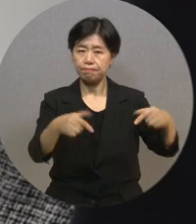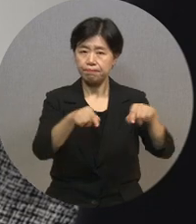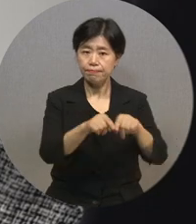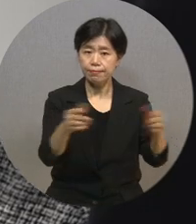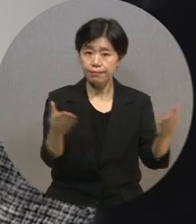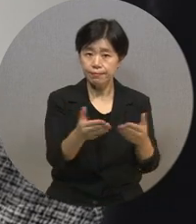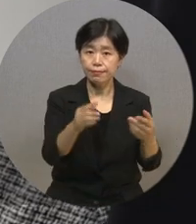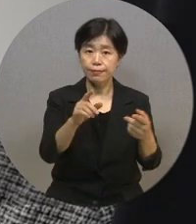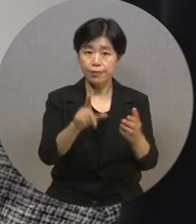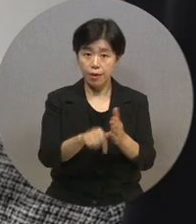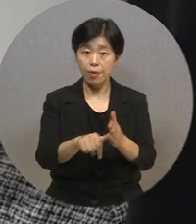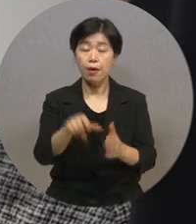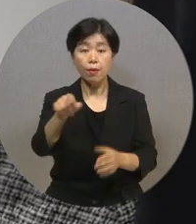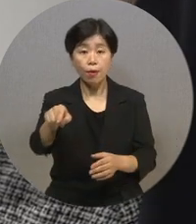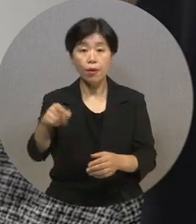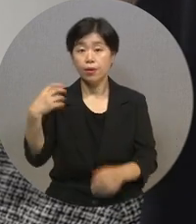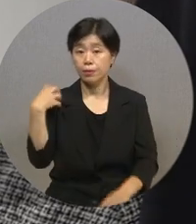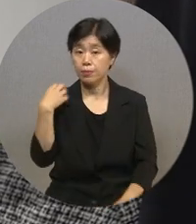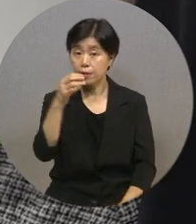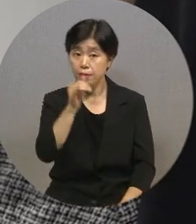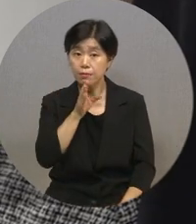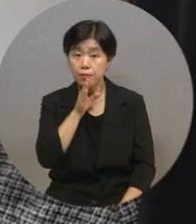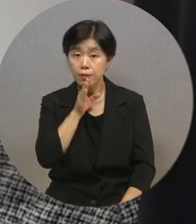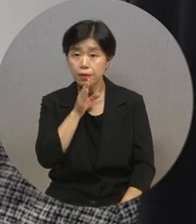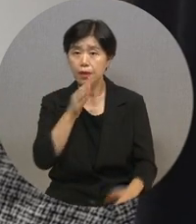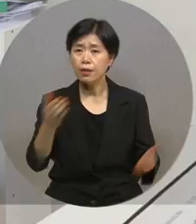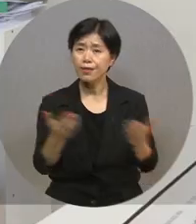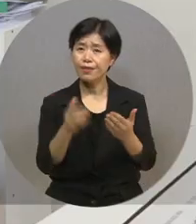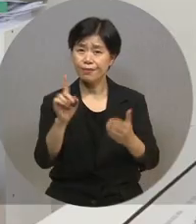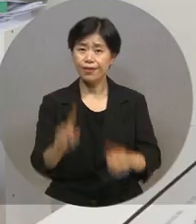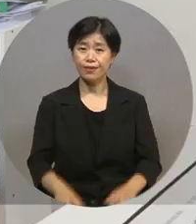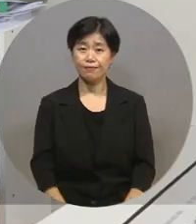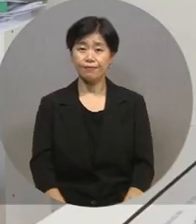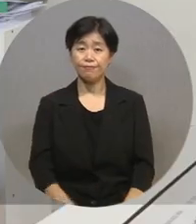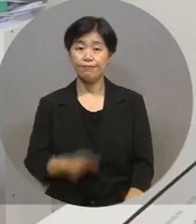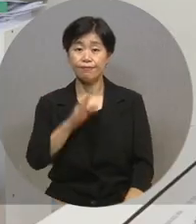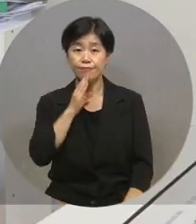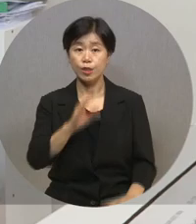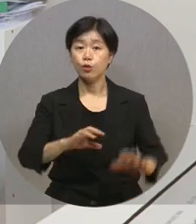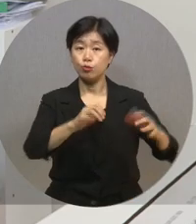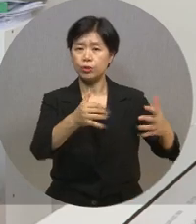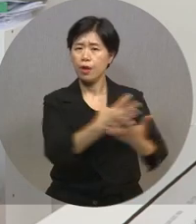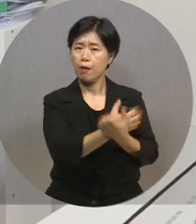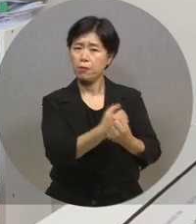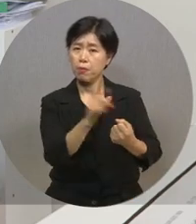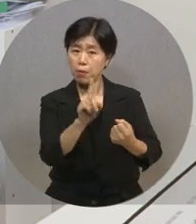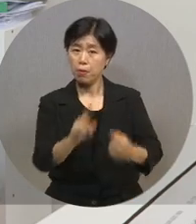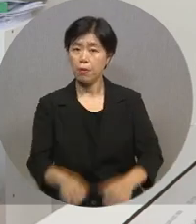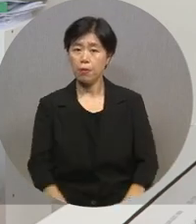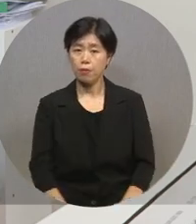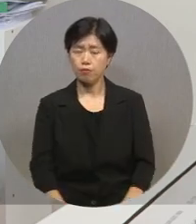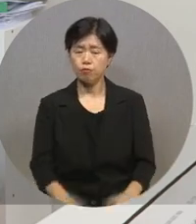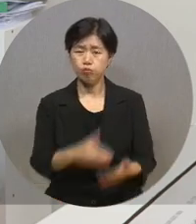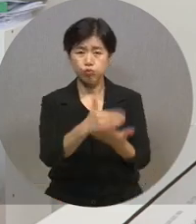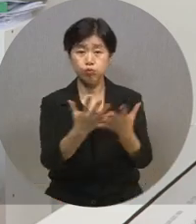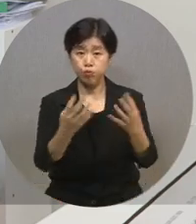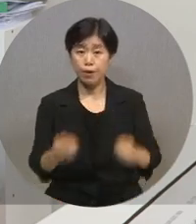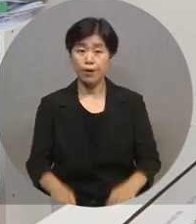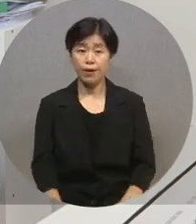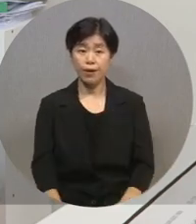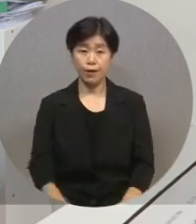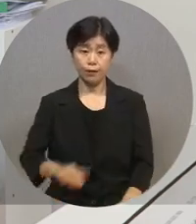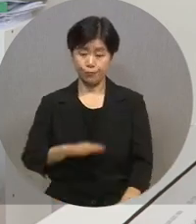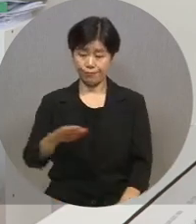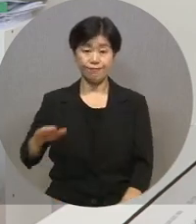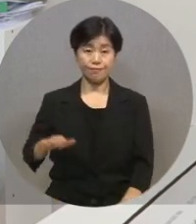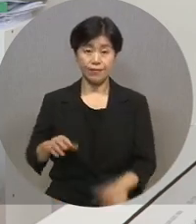담당하신다고 들었어요. 정확히 어떤 일을 하는지 궁금한데요. 네, 국제협력이라고 하면 굉장히 사실 다양합니다. 그래서